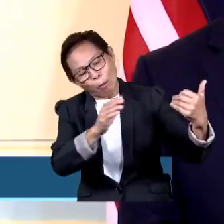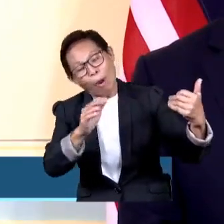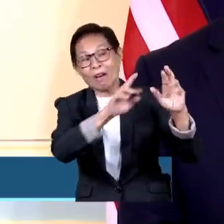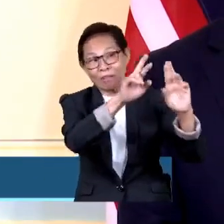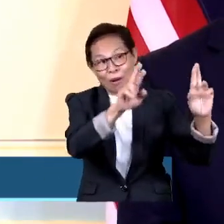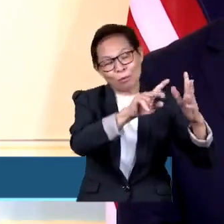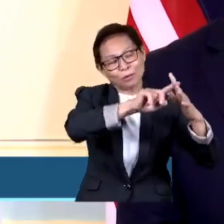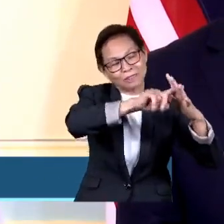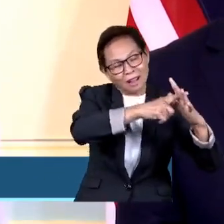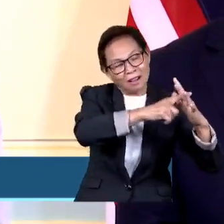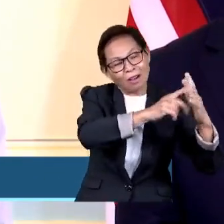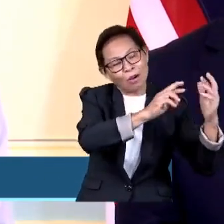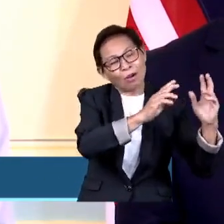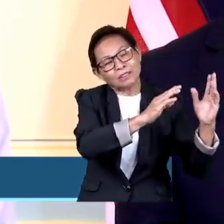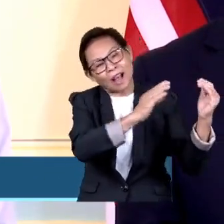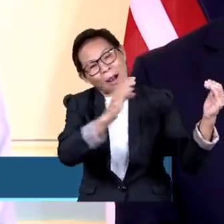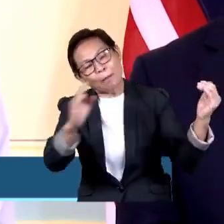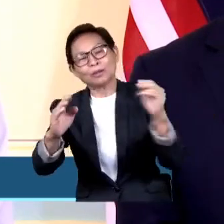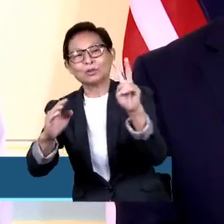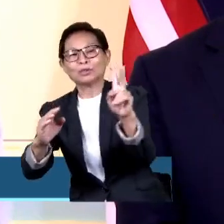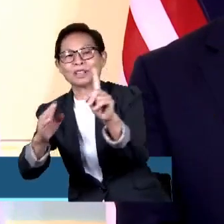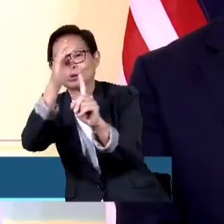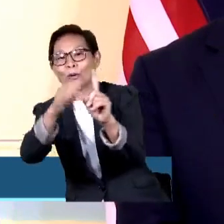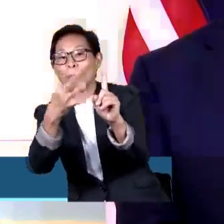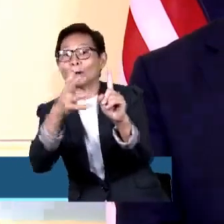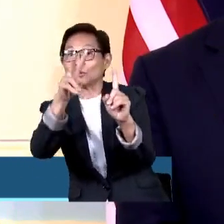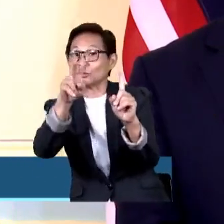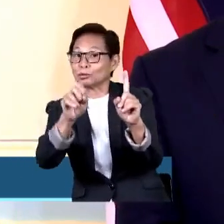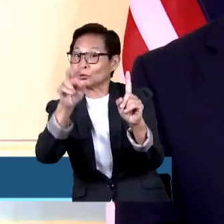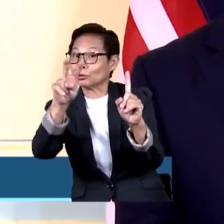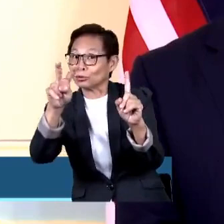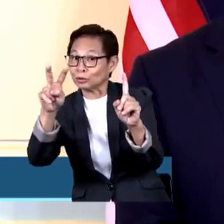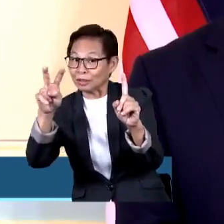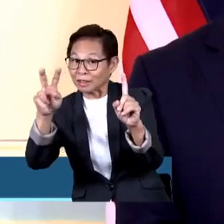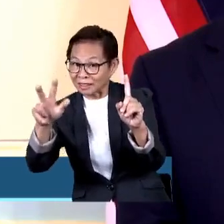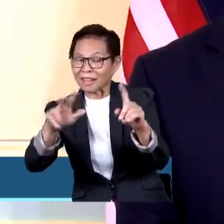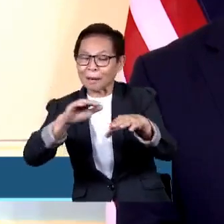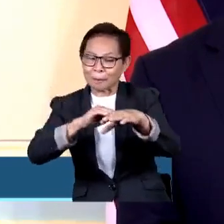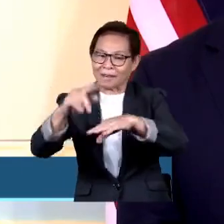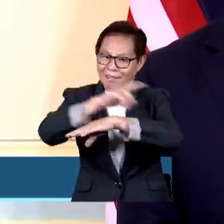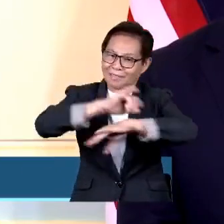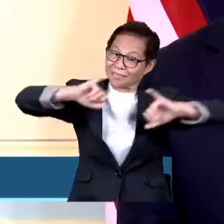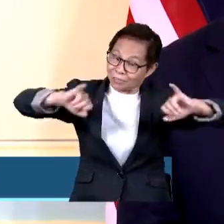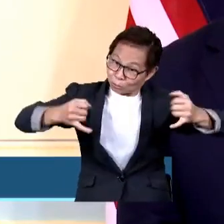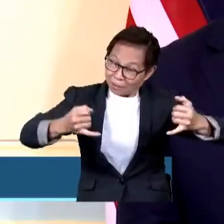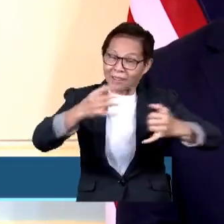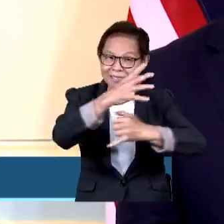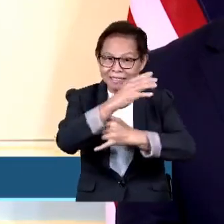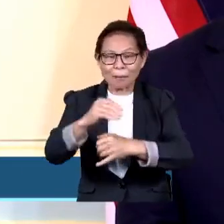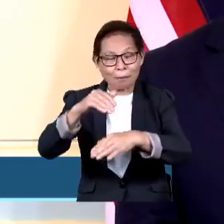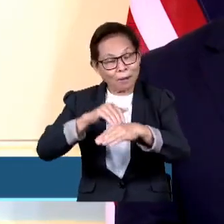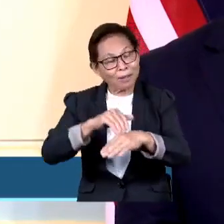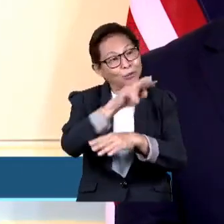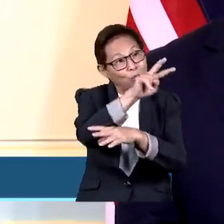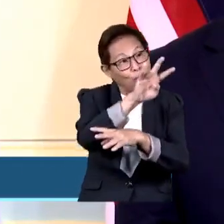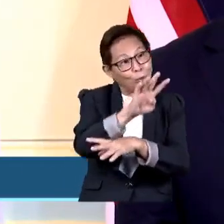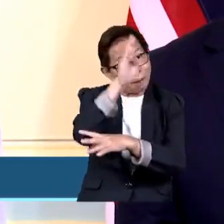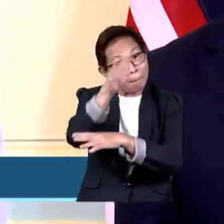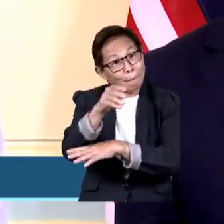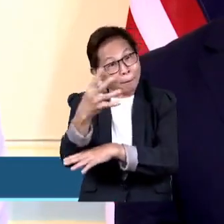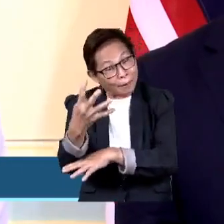Rabu hingga 21 April 2023 Jumaat dan juga pada